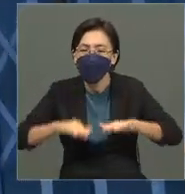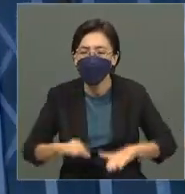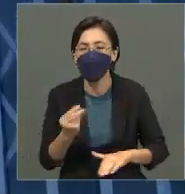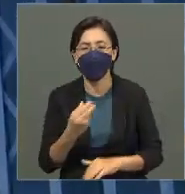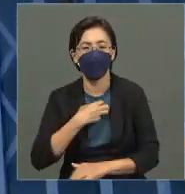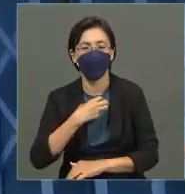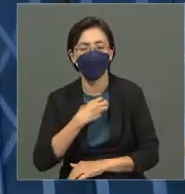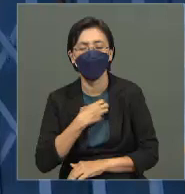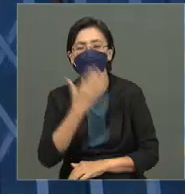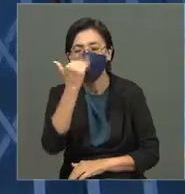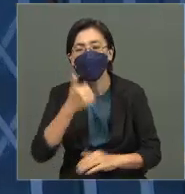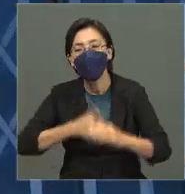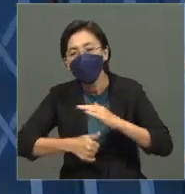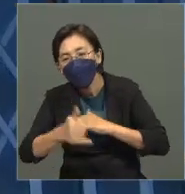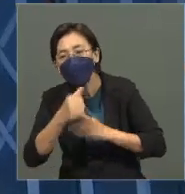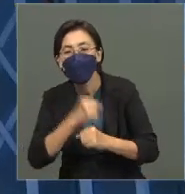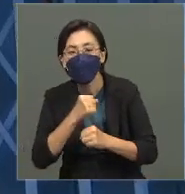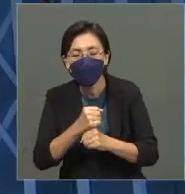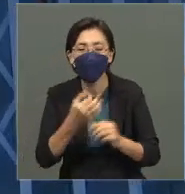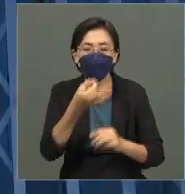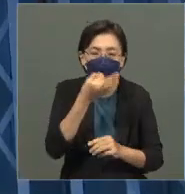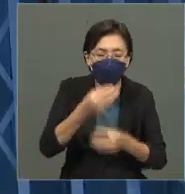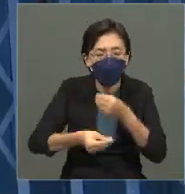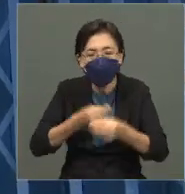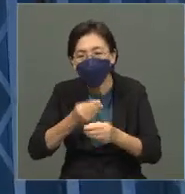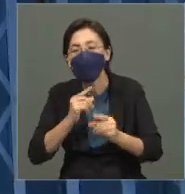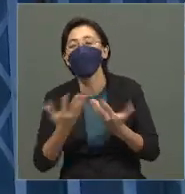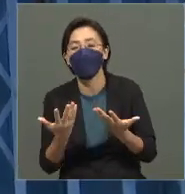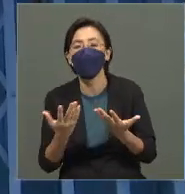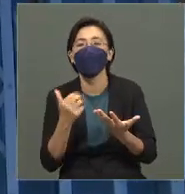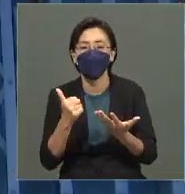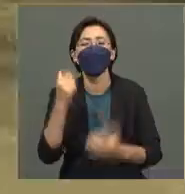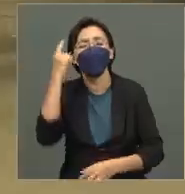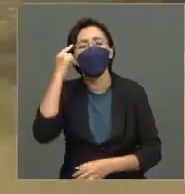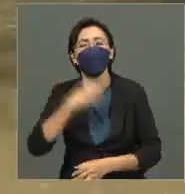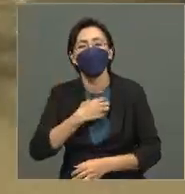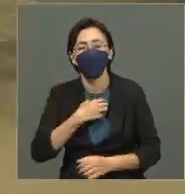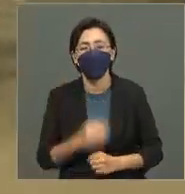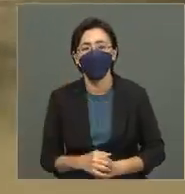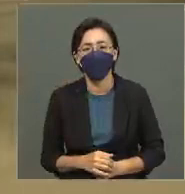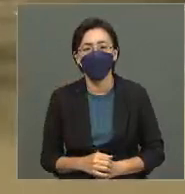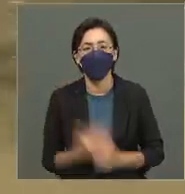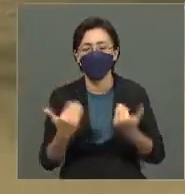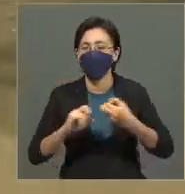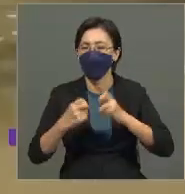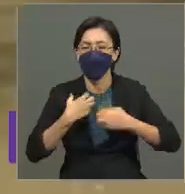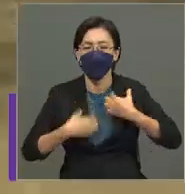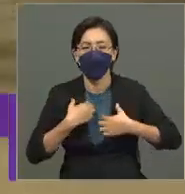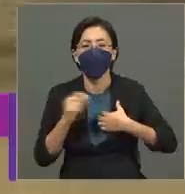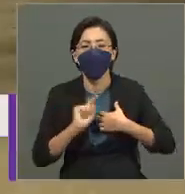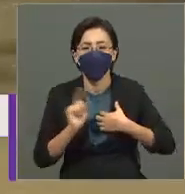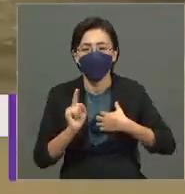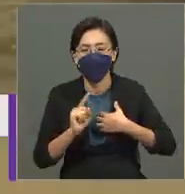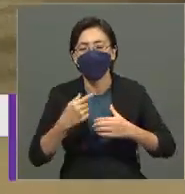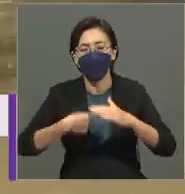นาะเราจะได้ออกไปได้ออกทำมาค้าขายได้นะ ก็คือเดือดร้อนคือมัน